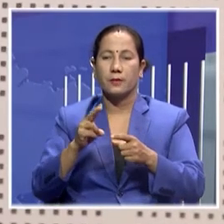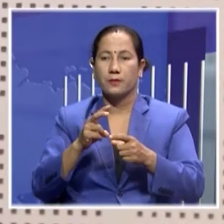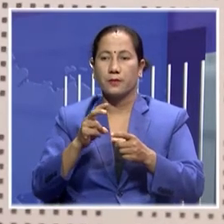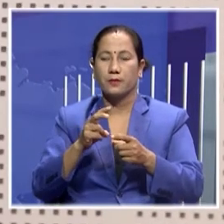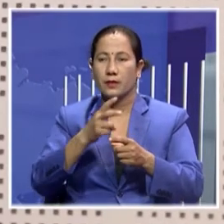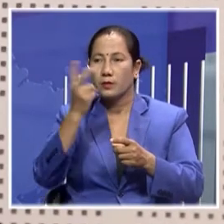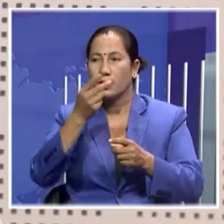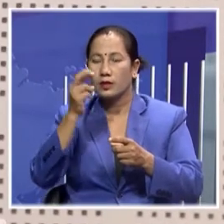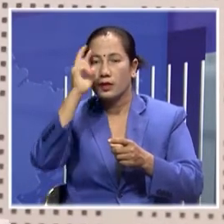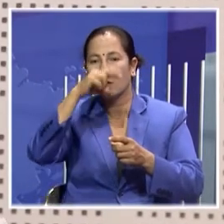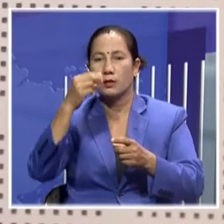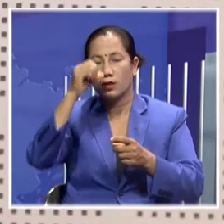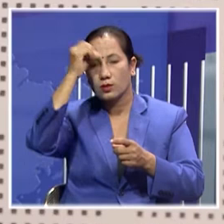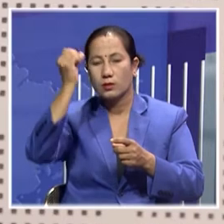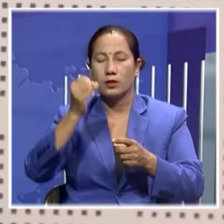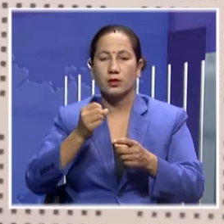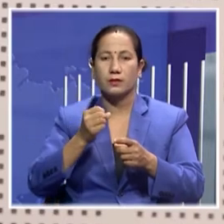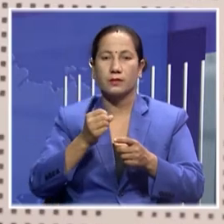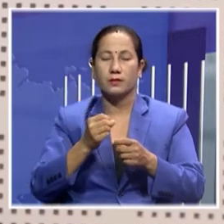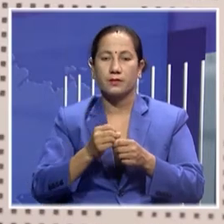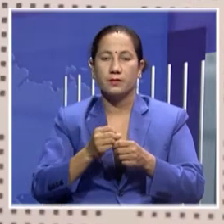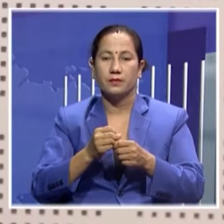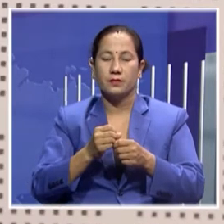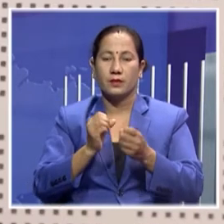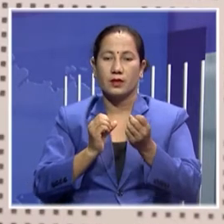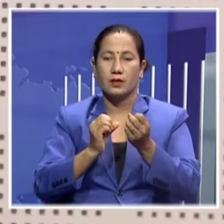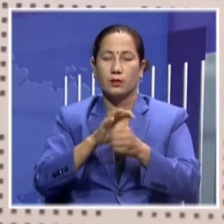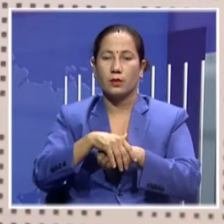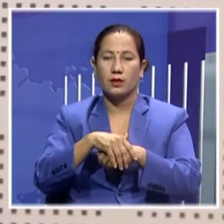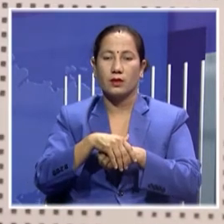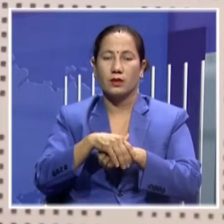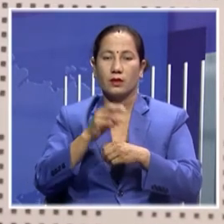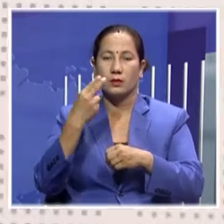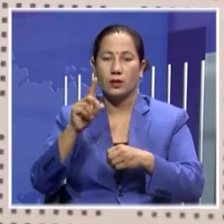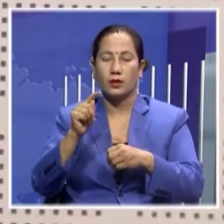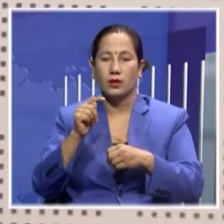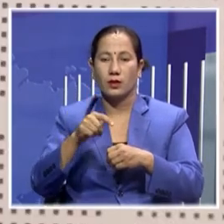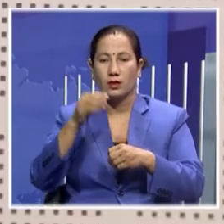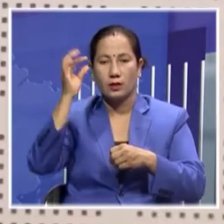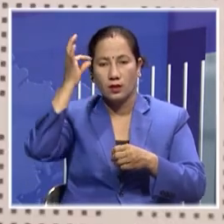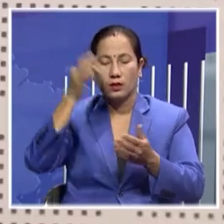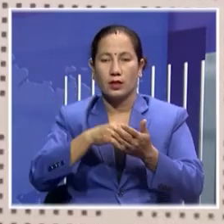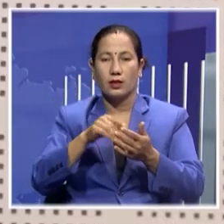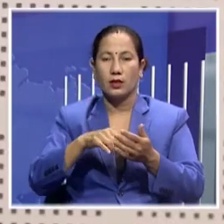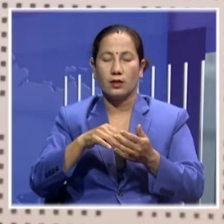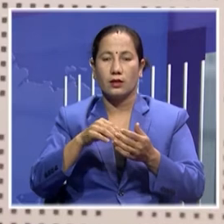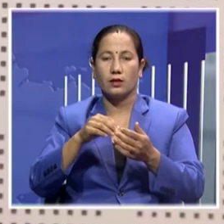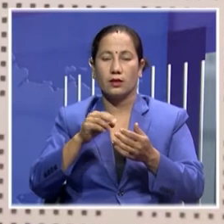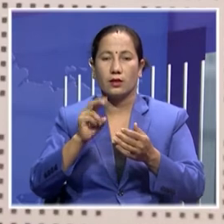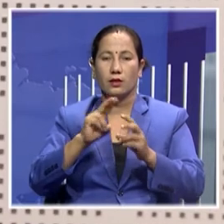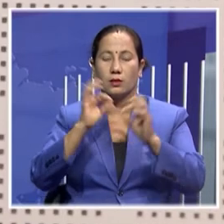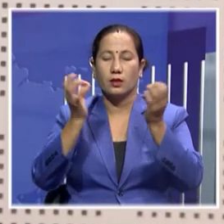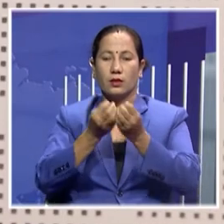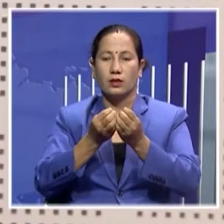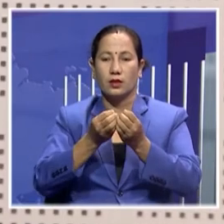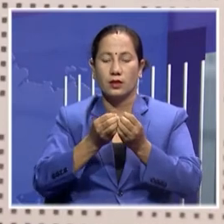हामी सुदूरपश्चिम एकदमै भनौँ न बढी सम्भावना भएको हुनाले हामीले त्यो सेक्टरलाई ध्यान दियौँ। भौतिक पूर्वाधारको विकासको लागि त्यो